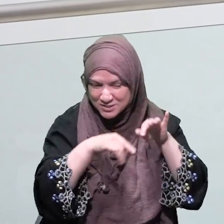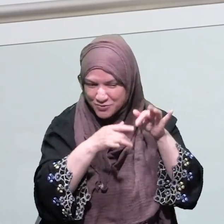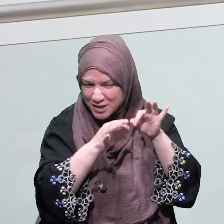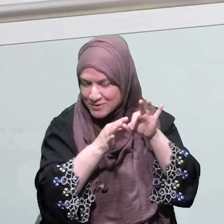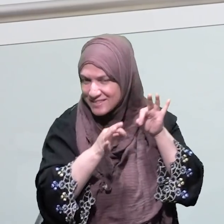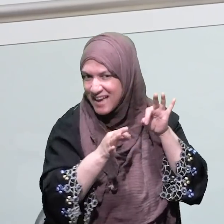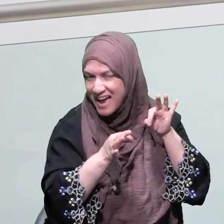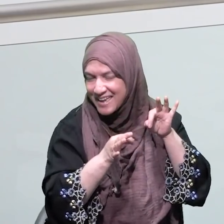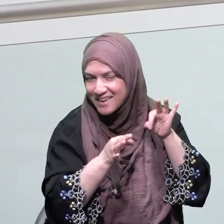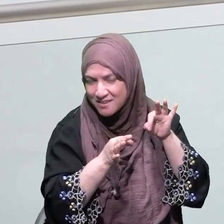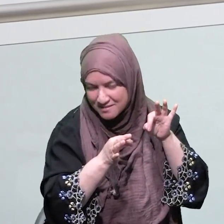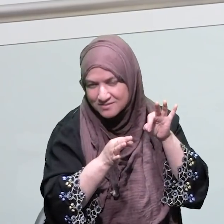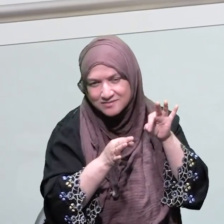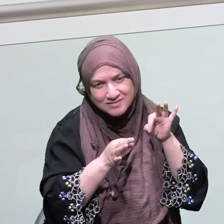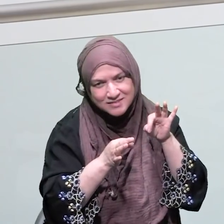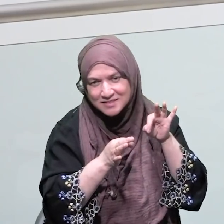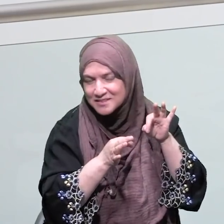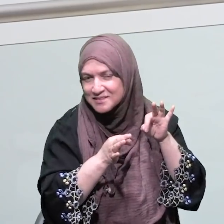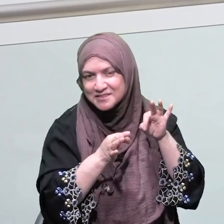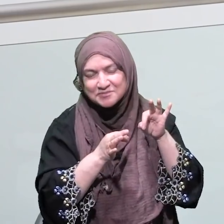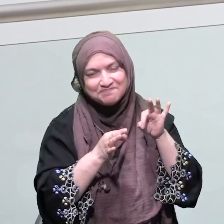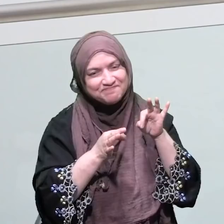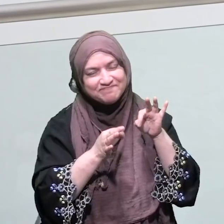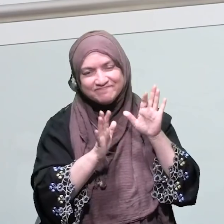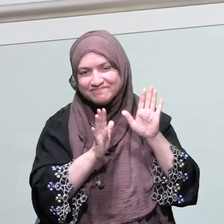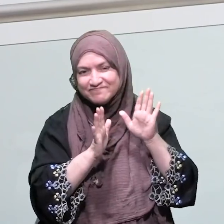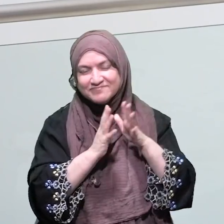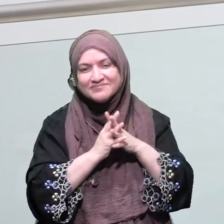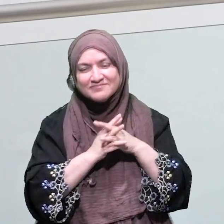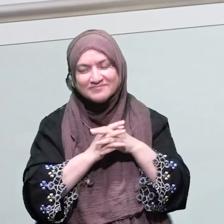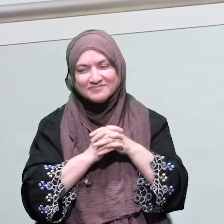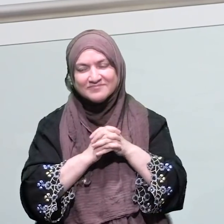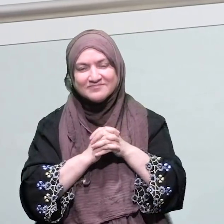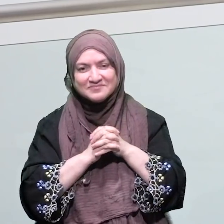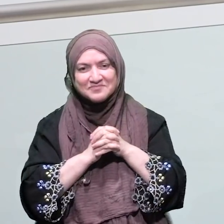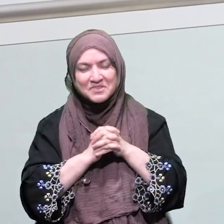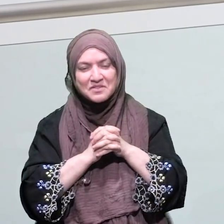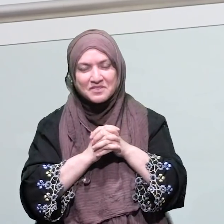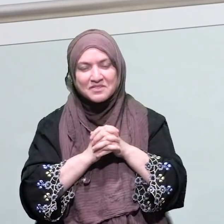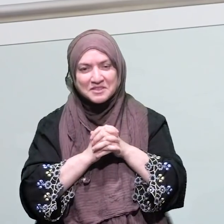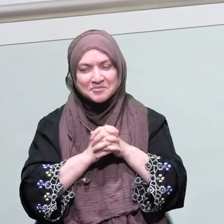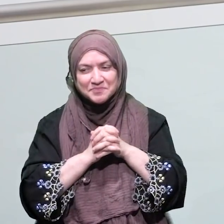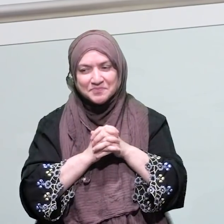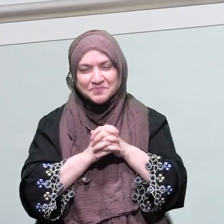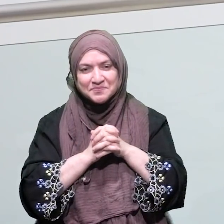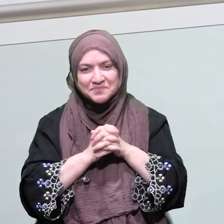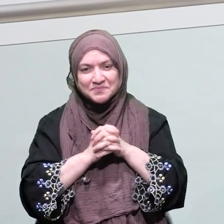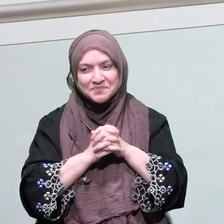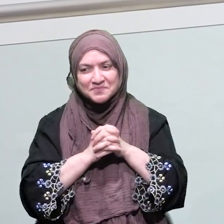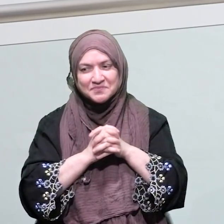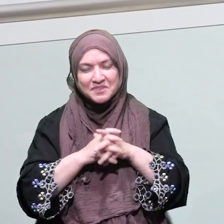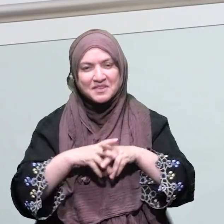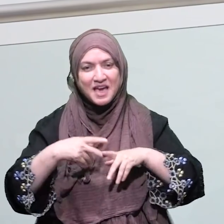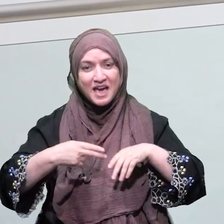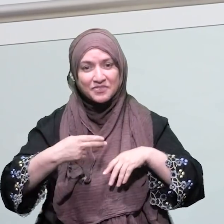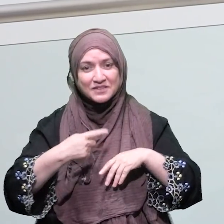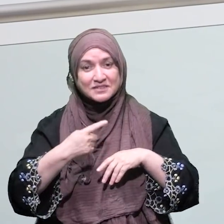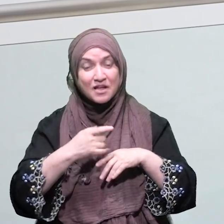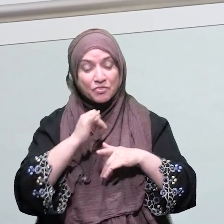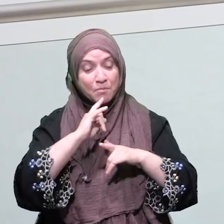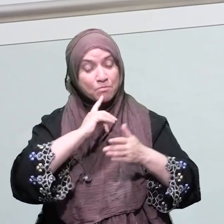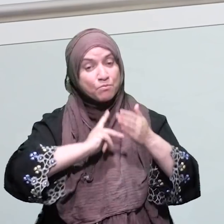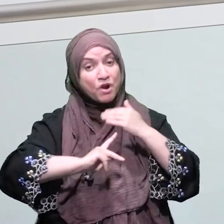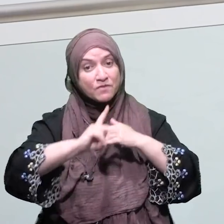well. Listen to this narration. It's in At-Tirmidhi. Jabir radiallahu anhu says that the Prophet ﷺ said, إِنَّ الشَّيْطَانَ قَدْ